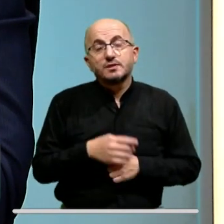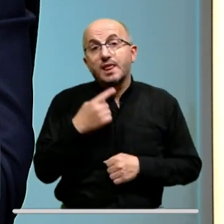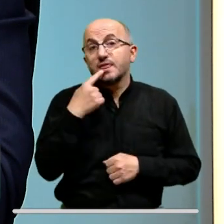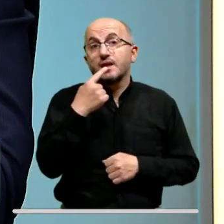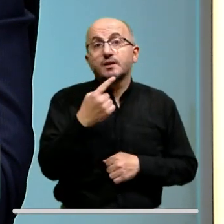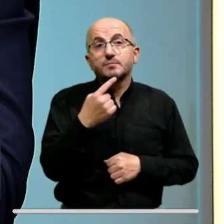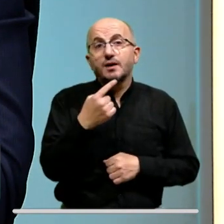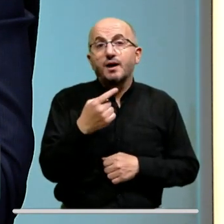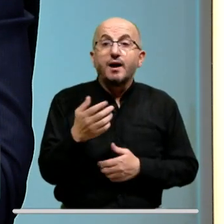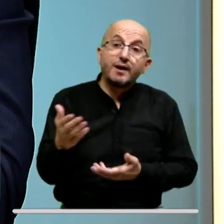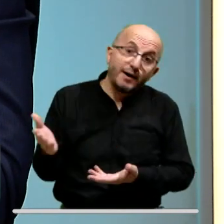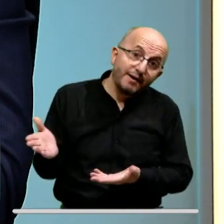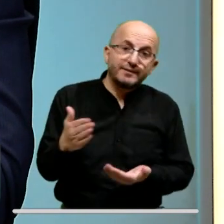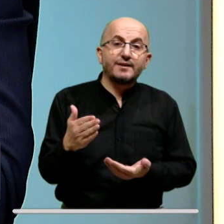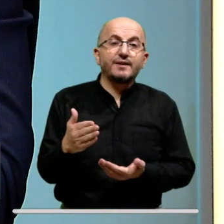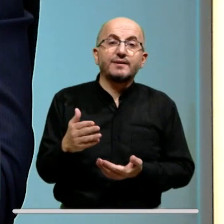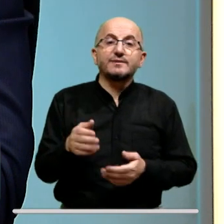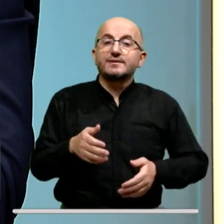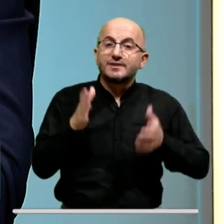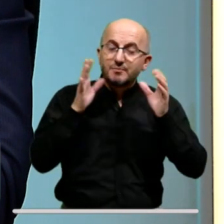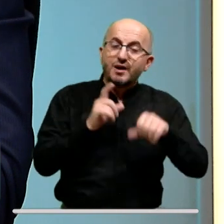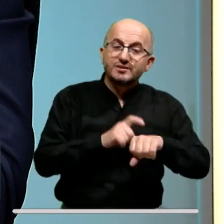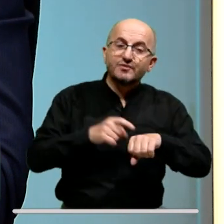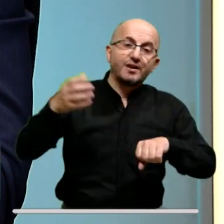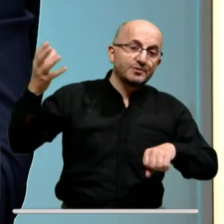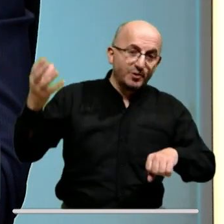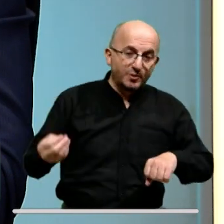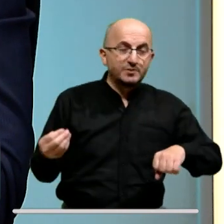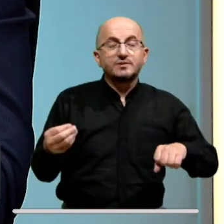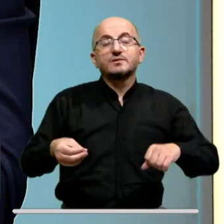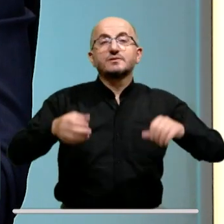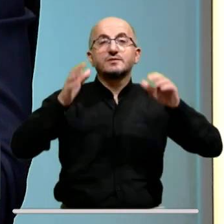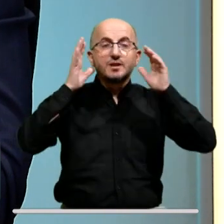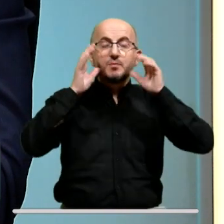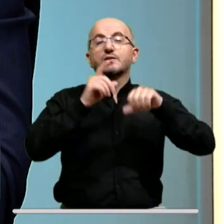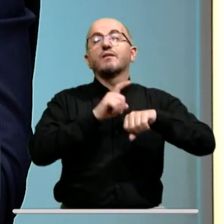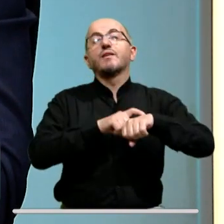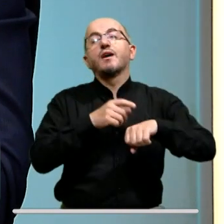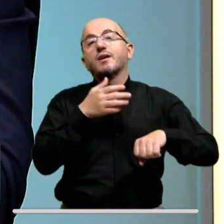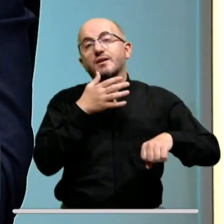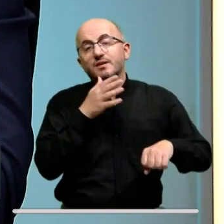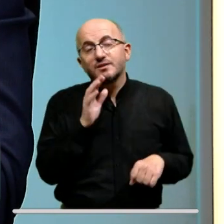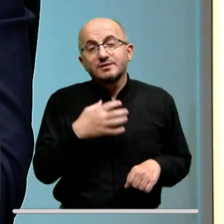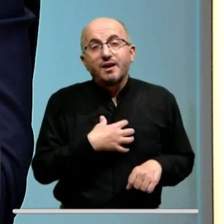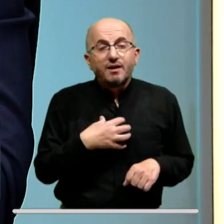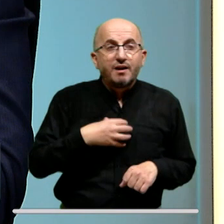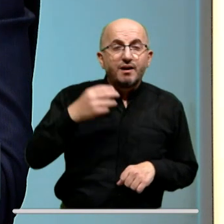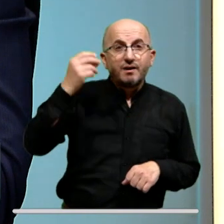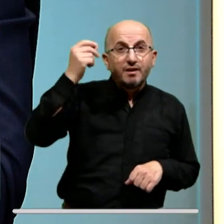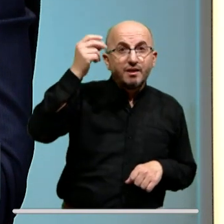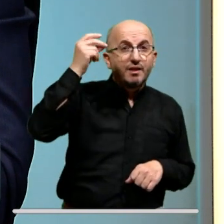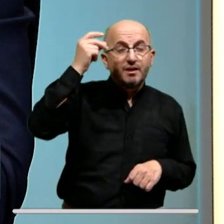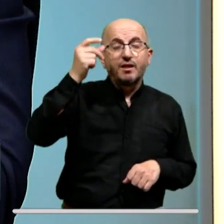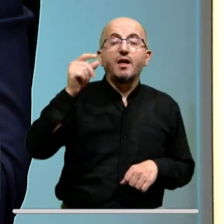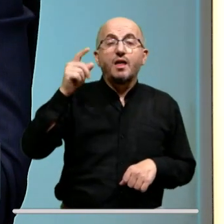diyelim ki ona hadi bakalım sen evet, namaz vakti oldu. Efendim namaz vaktinde bilmiyorsan hani kendi kendine de unutmuş